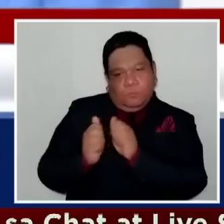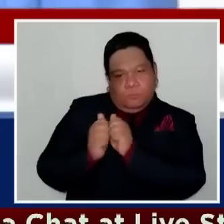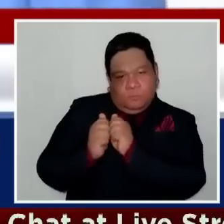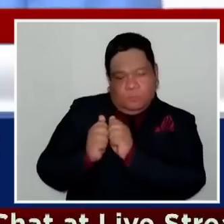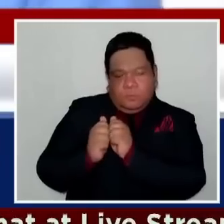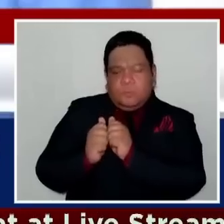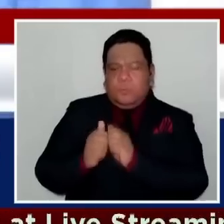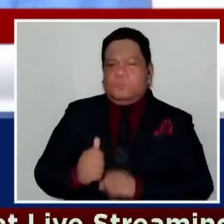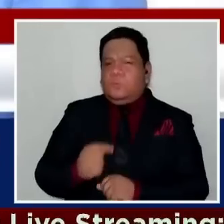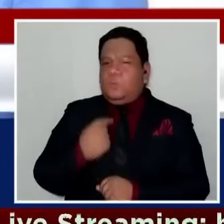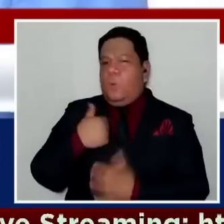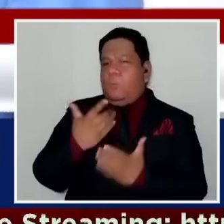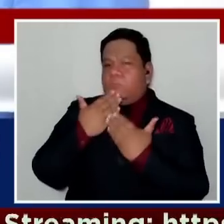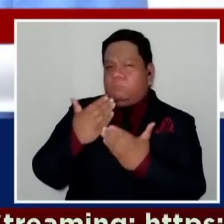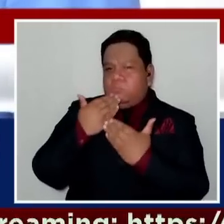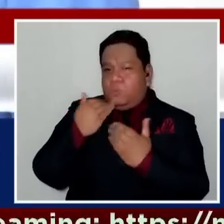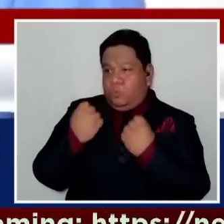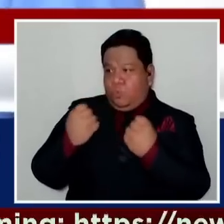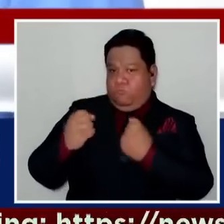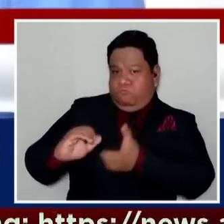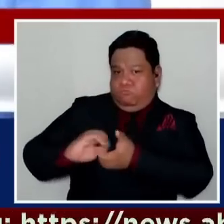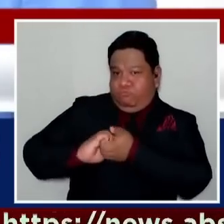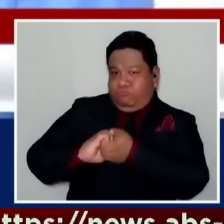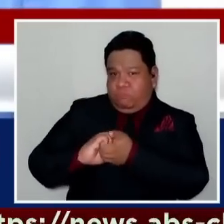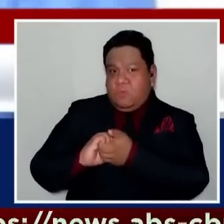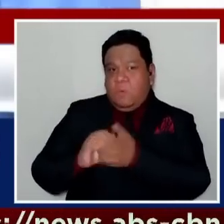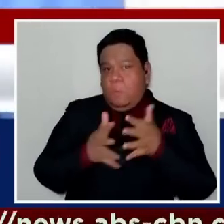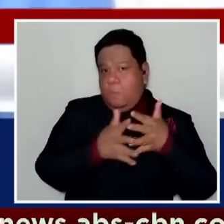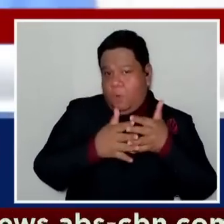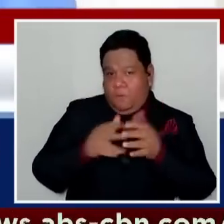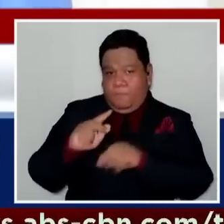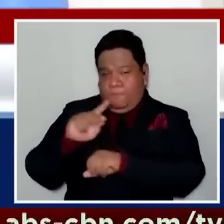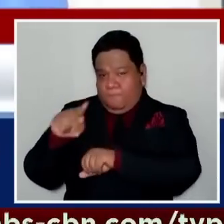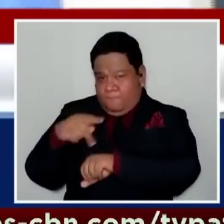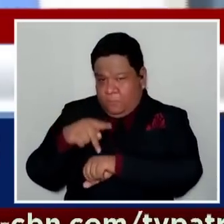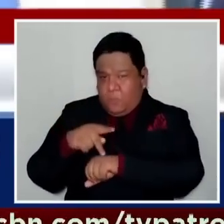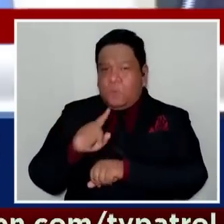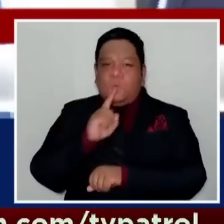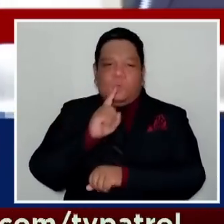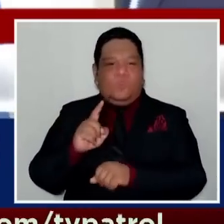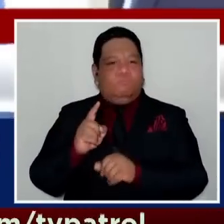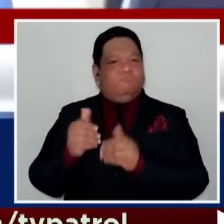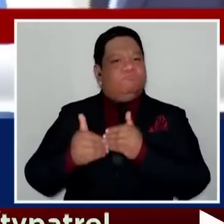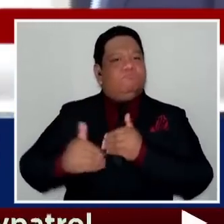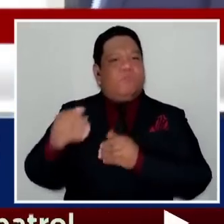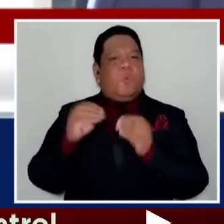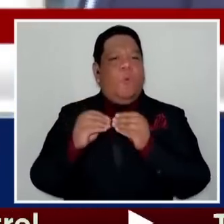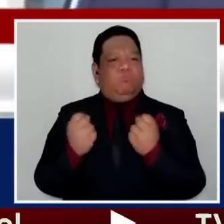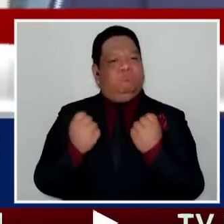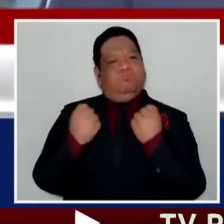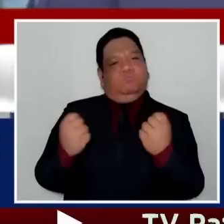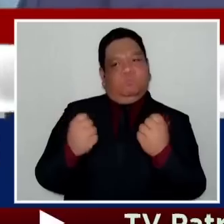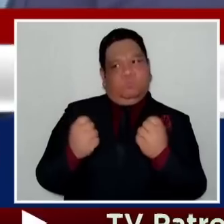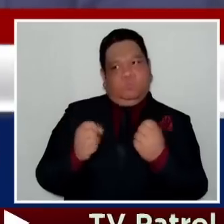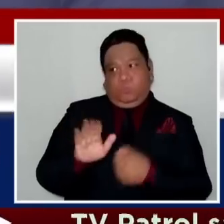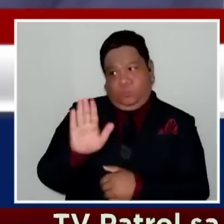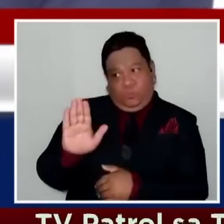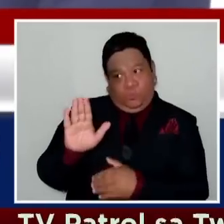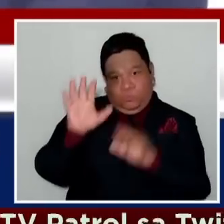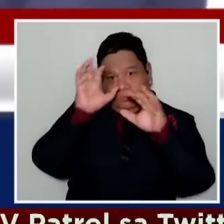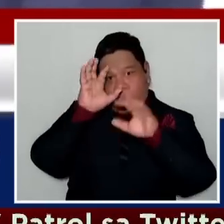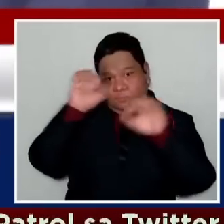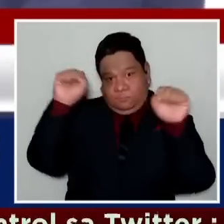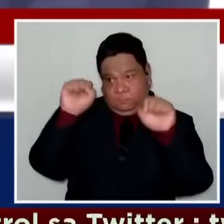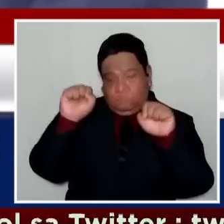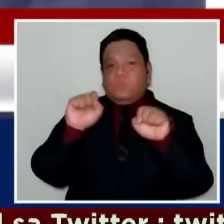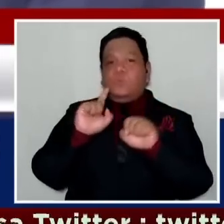of the alliance between the United States and the Philippines is probably stronger than ever. Under your leadership, we have been able to